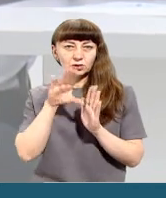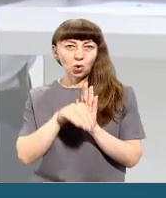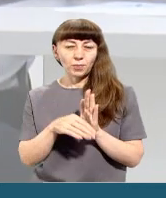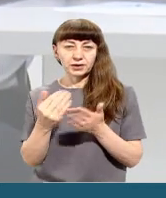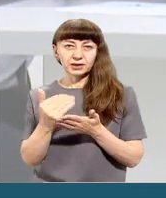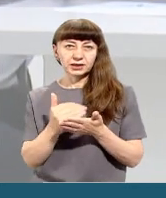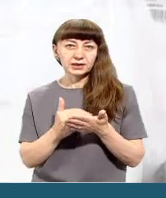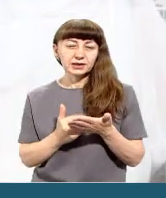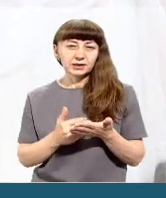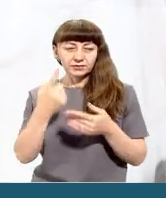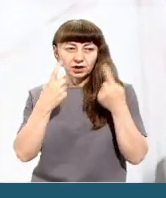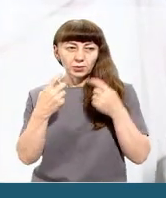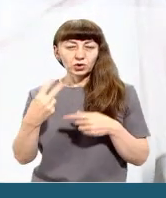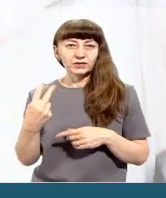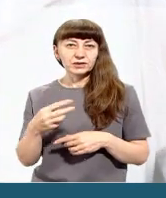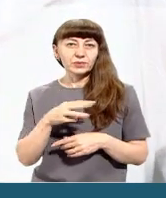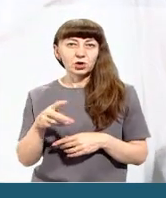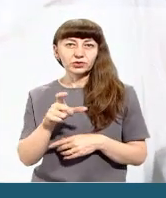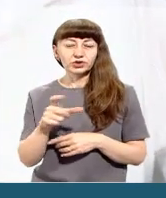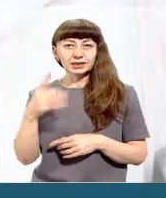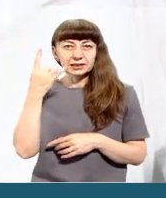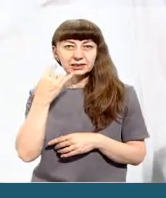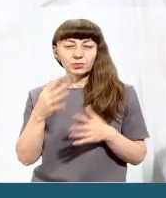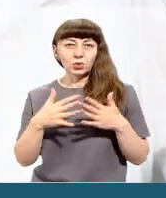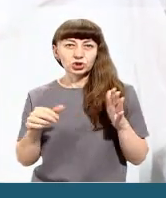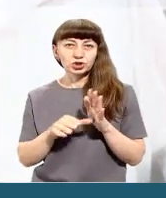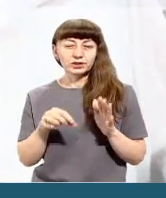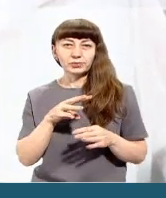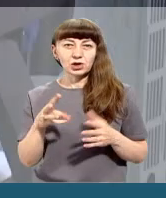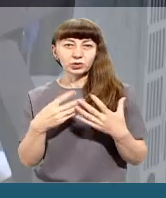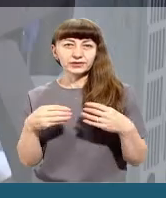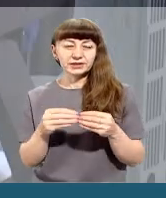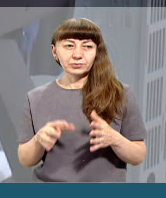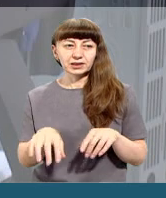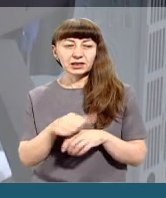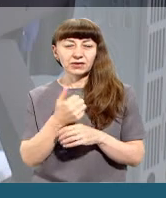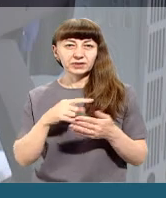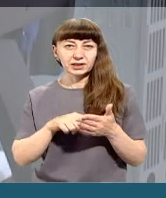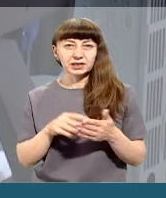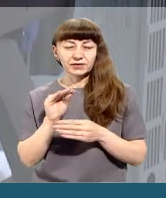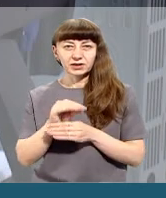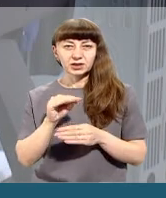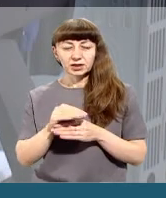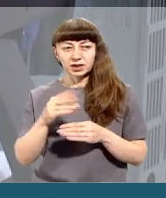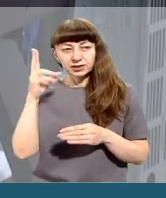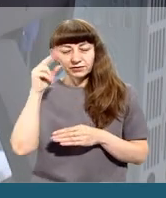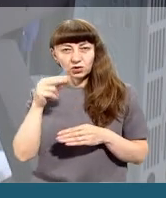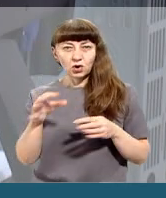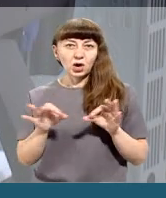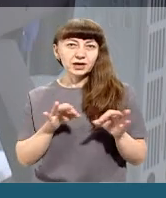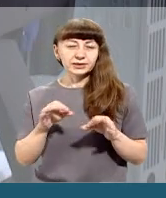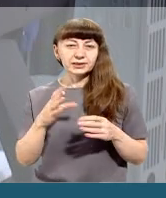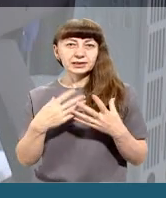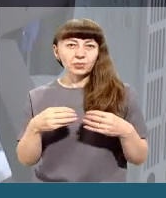информация о 20 миллионах граждан Казахстана или более 6 миллионов семей. Главной целью внедрения цифровой карты семьи